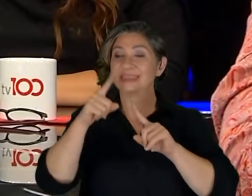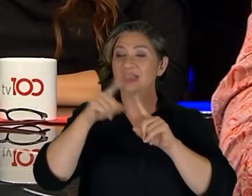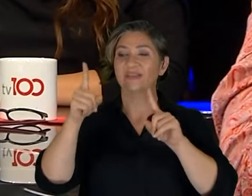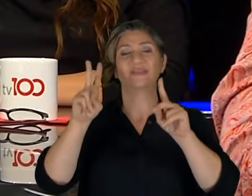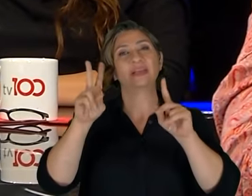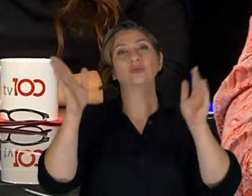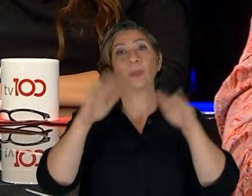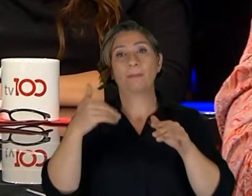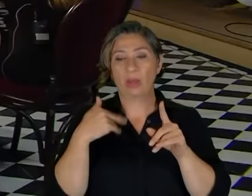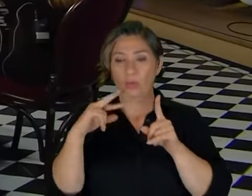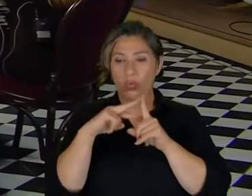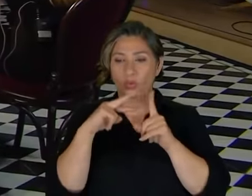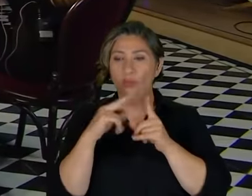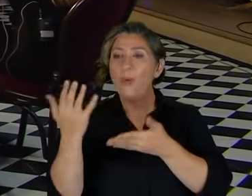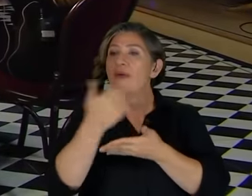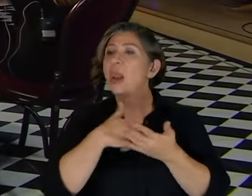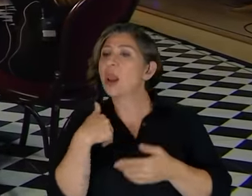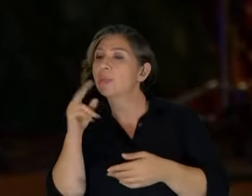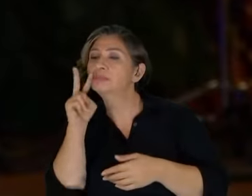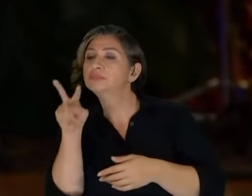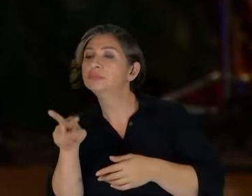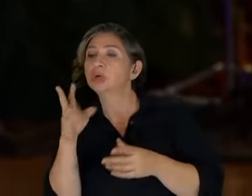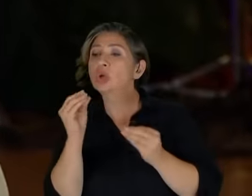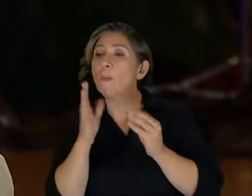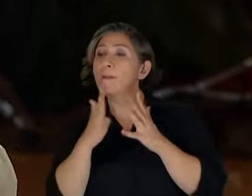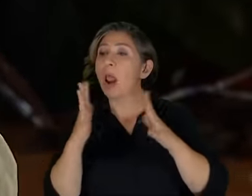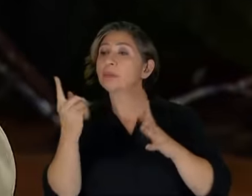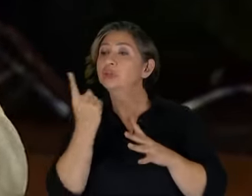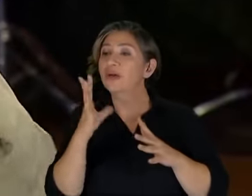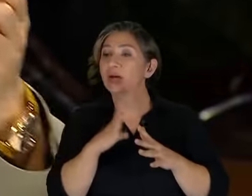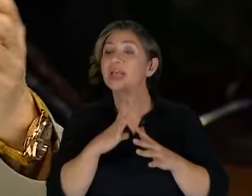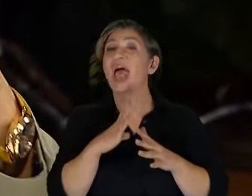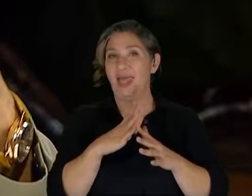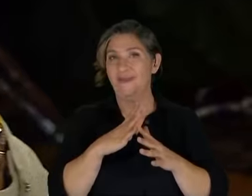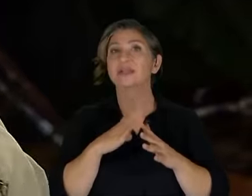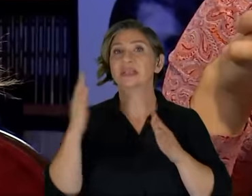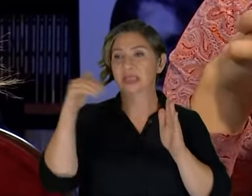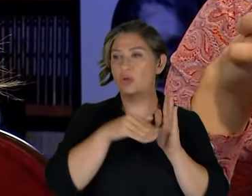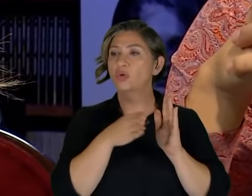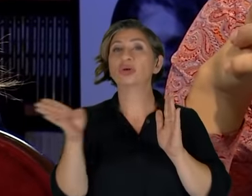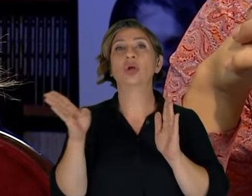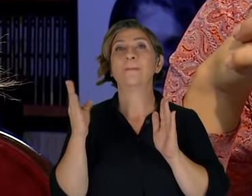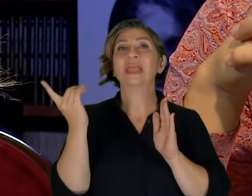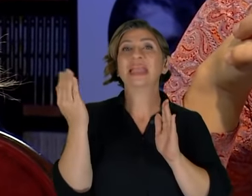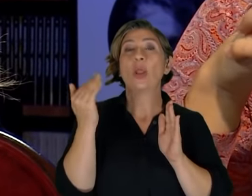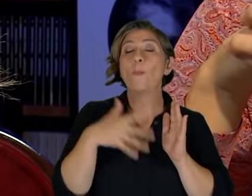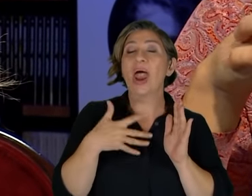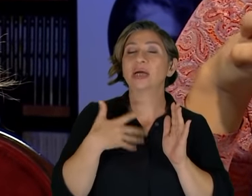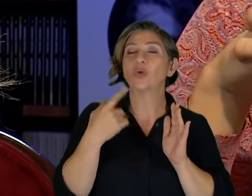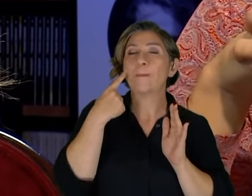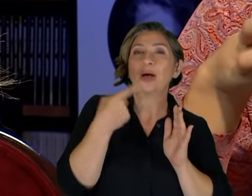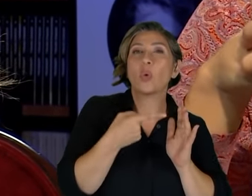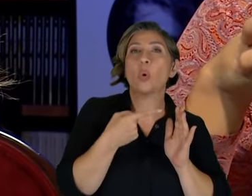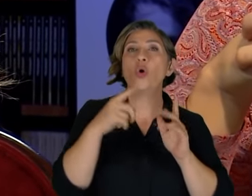Ben sonuçta YouTube verilerine bakıyorum. Eğer çok parlak bir şey varsa evet giriyor çıkıyor. Yani bir geliyor, giriyor çıkıyor.